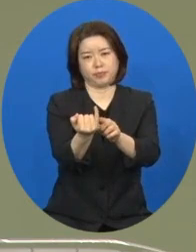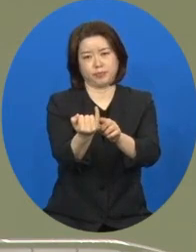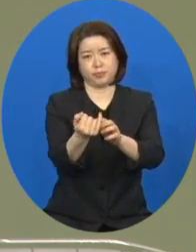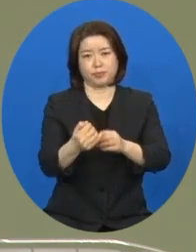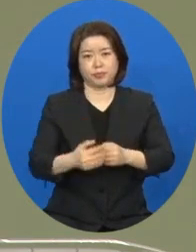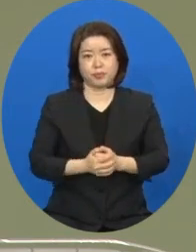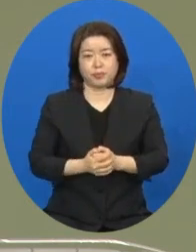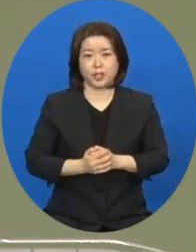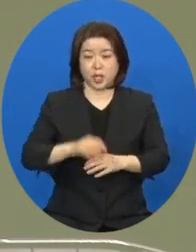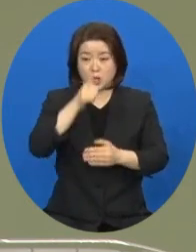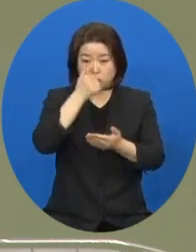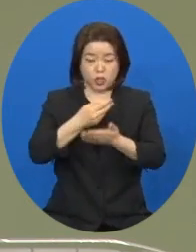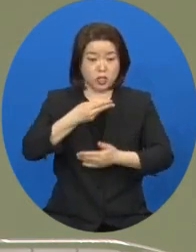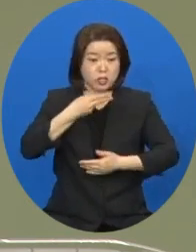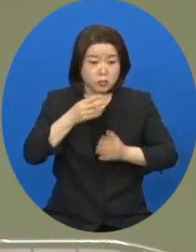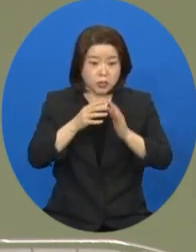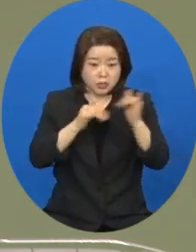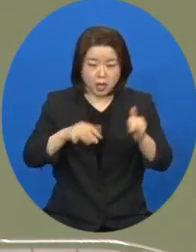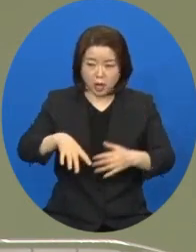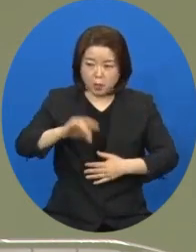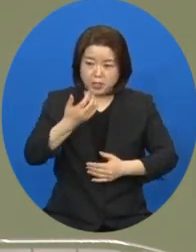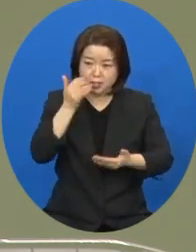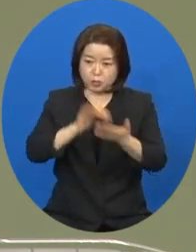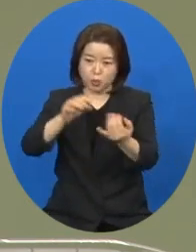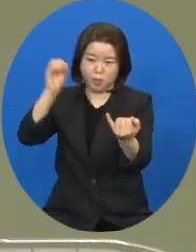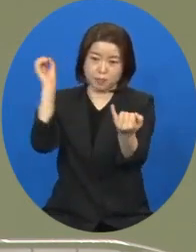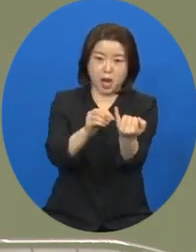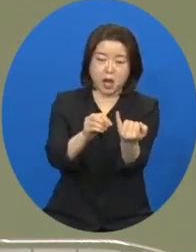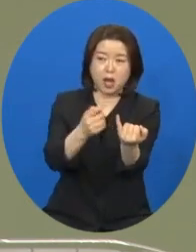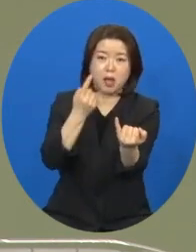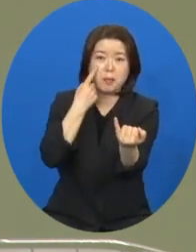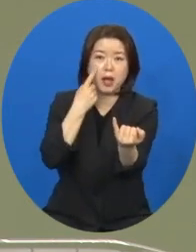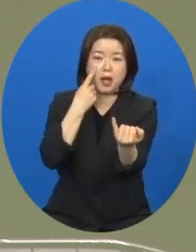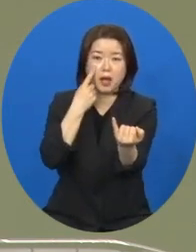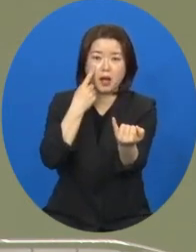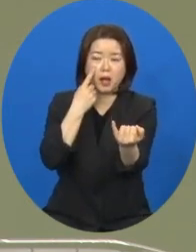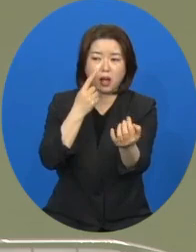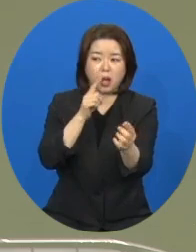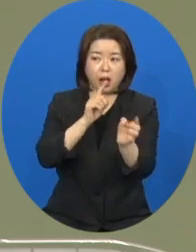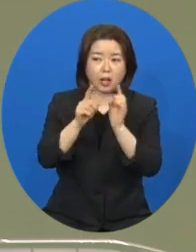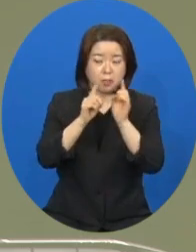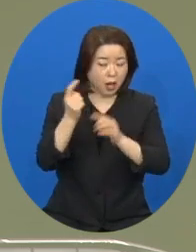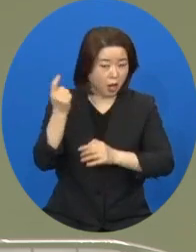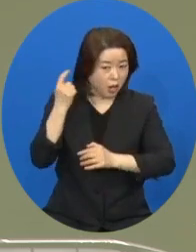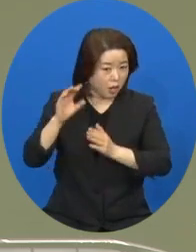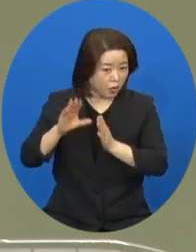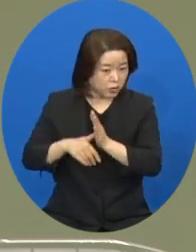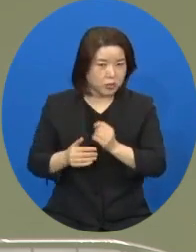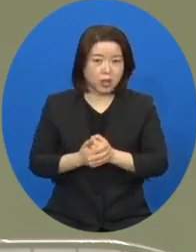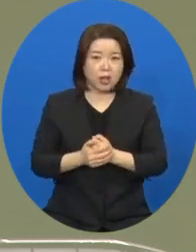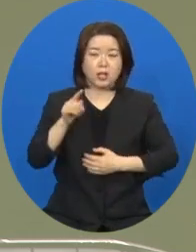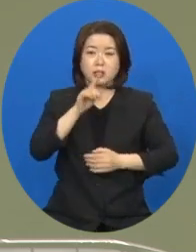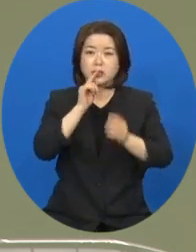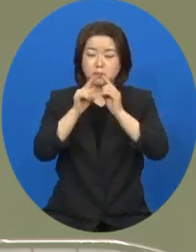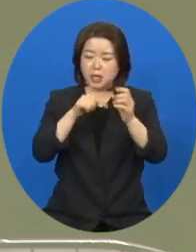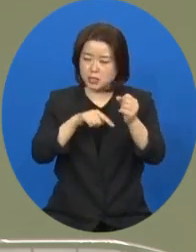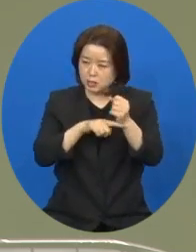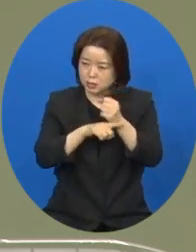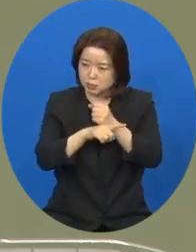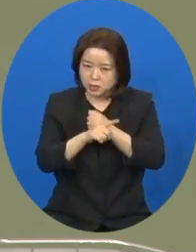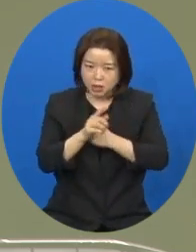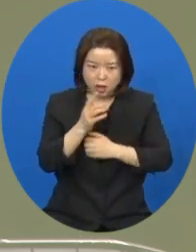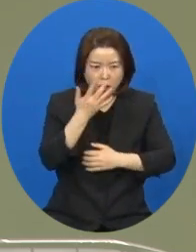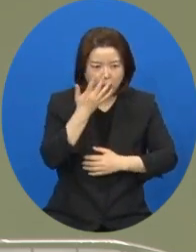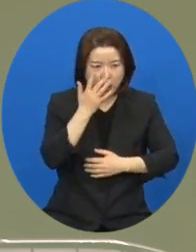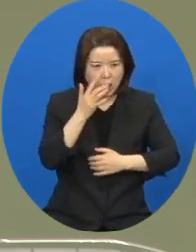죄 없는 자가 먼저 돌로 치라. 그 말씀을 들을 때 그 말씀의 의미가 이해가 다